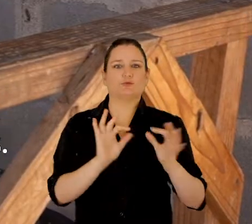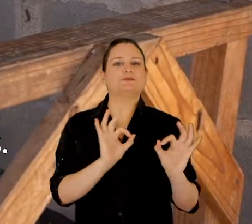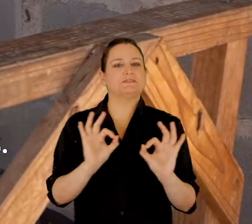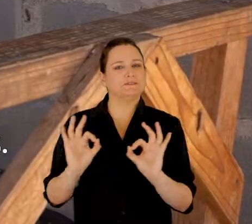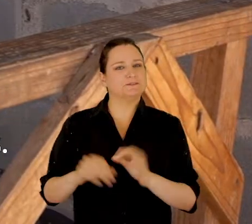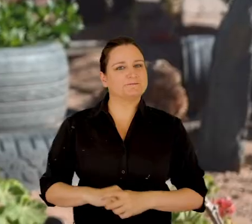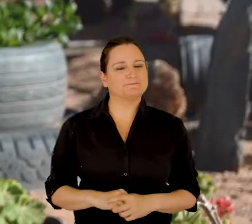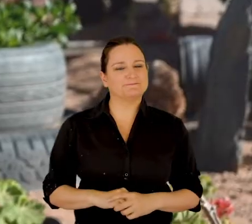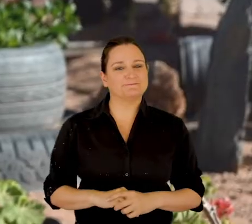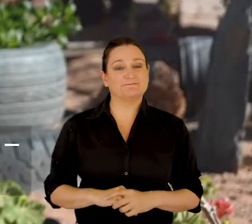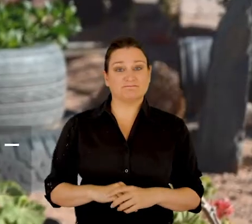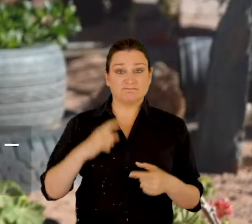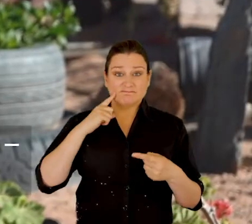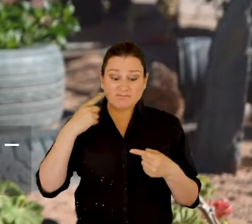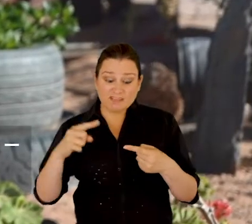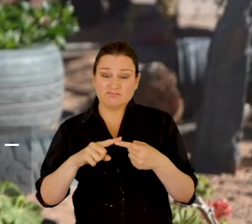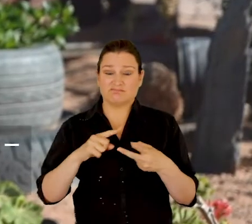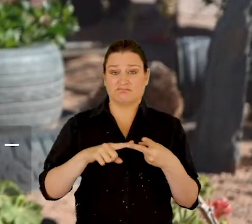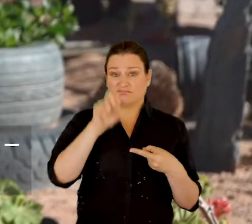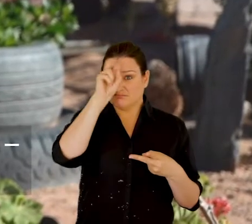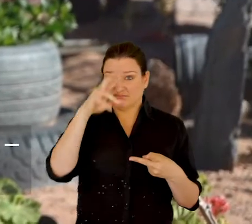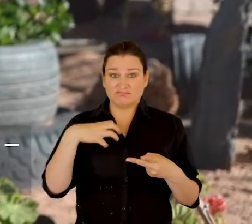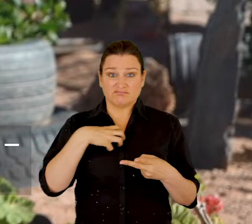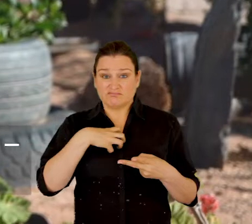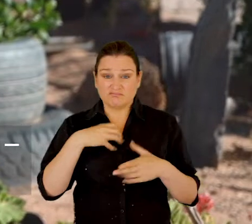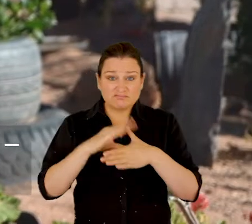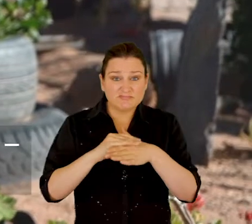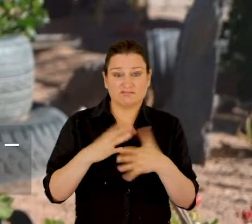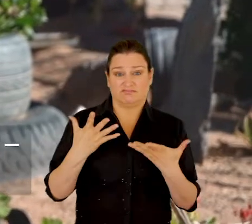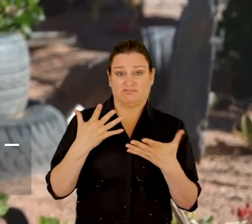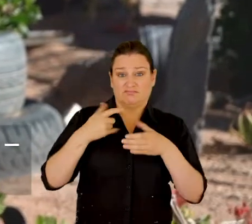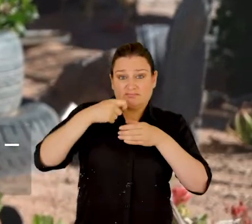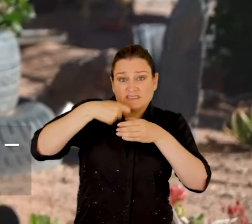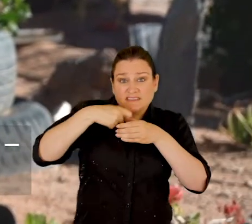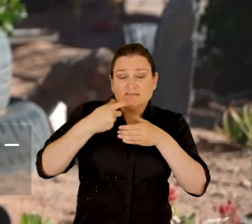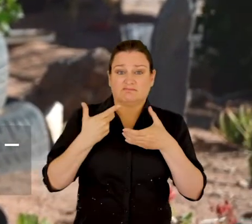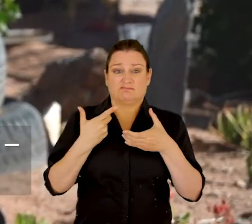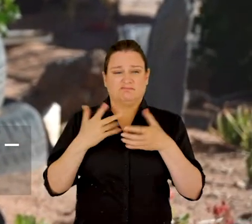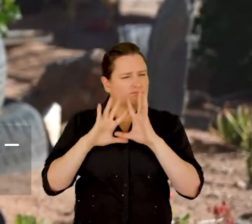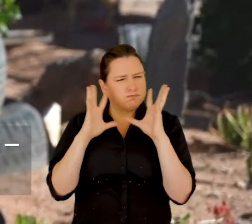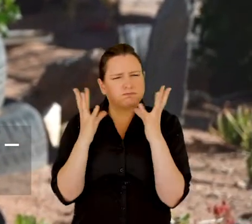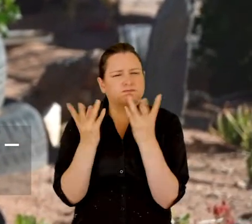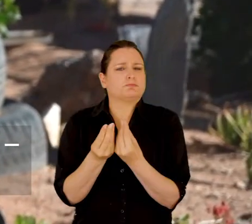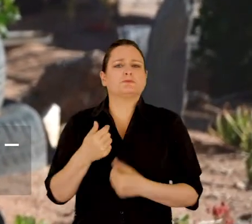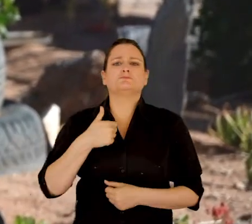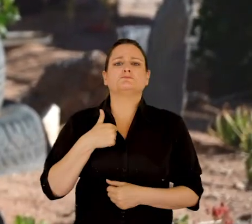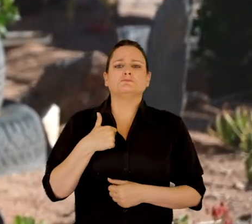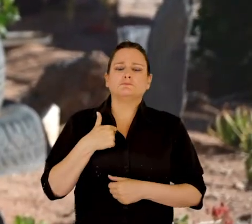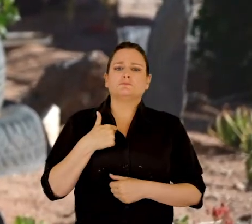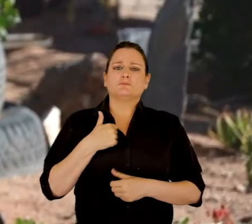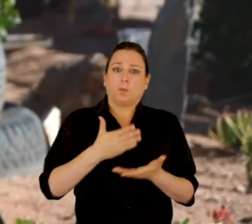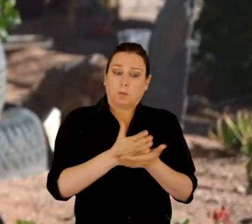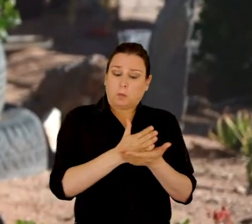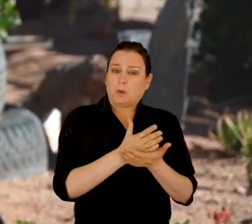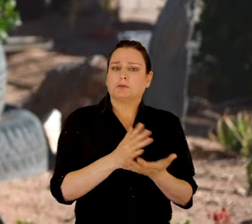patroontjes uitgewerkt. Jenning, veldvlees. Maar dat zijn een veld met zijn deslaan. Die andere bijgoed, die mensen niet kennen. Ik heb die